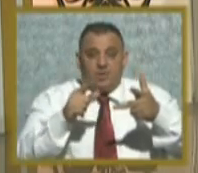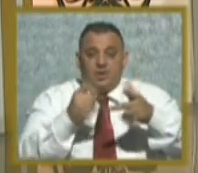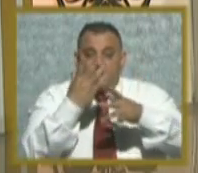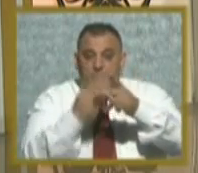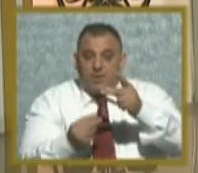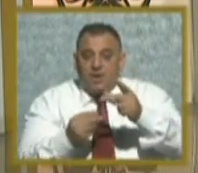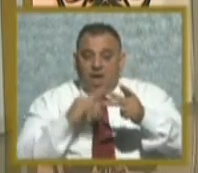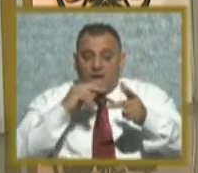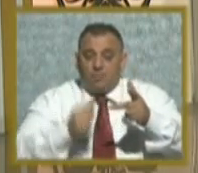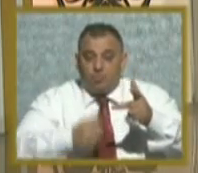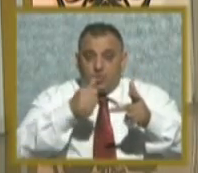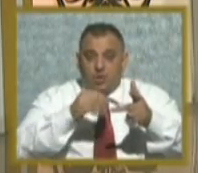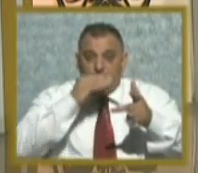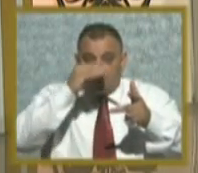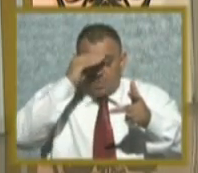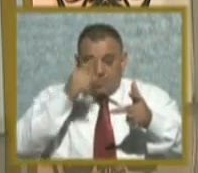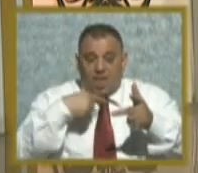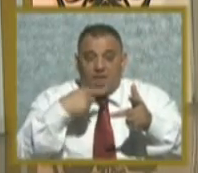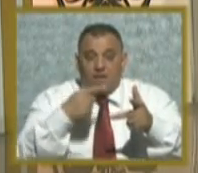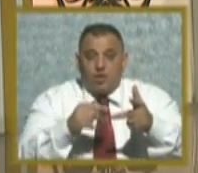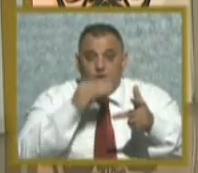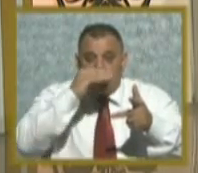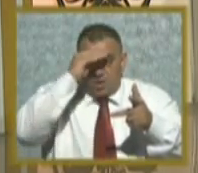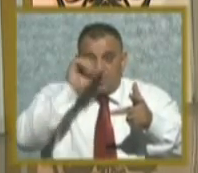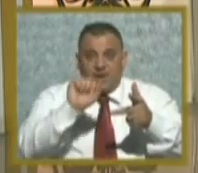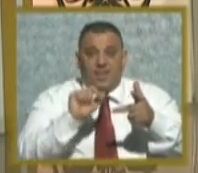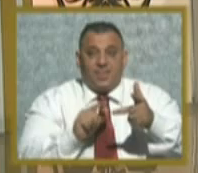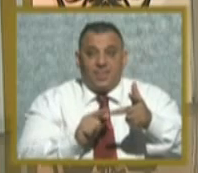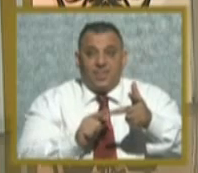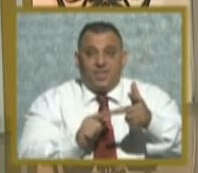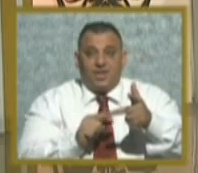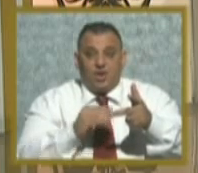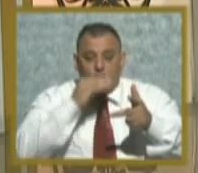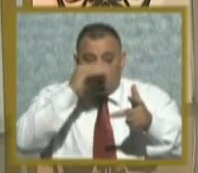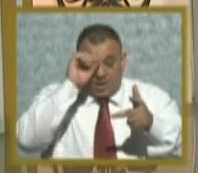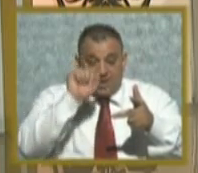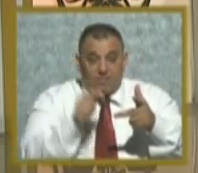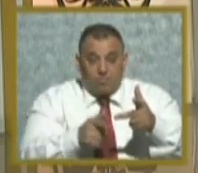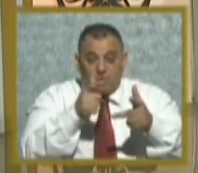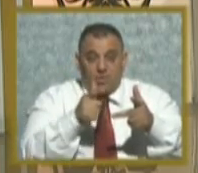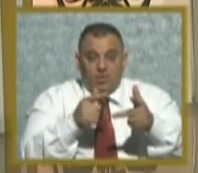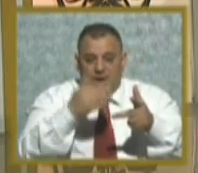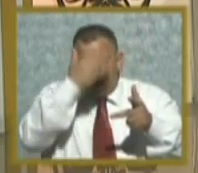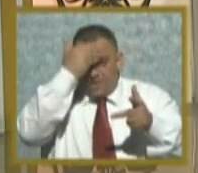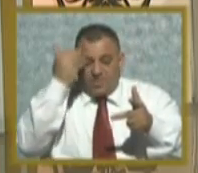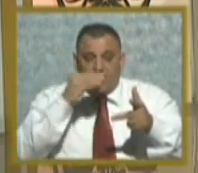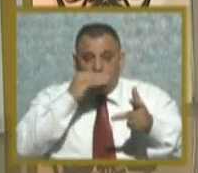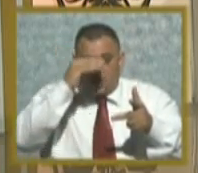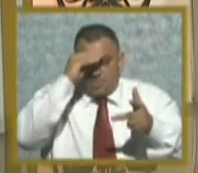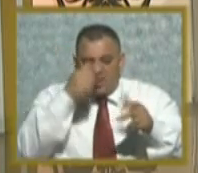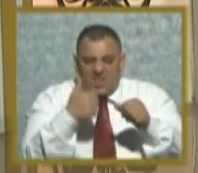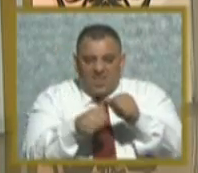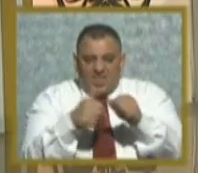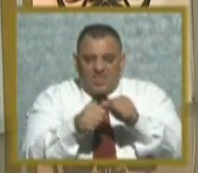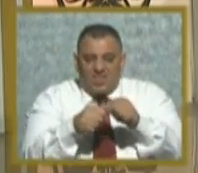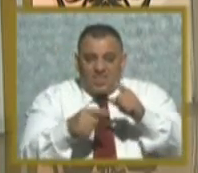أو علمت حد يعني عادي أم هذا مضين يعني ما كيف تعليم القرآن يعني؟ هي أنا حافظ القرآن الحمد لله، باقي علي أنا أختم